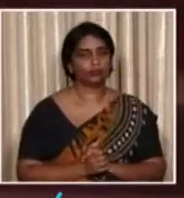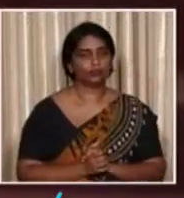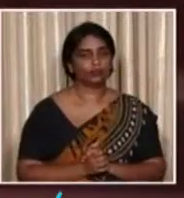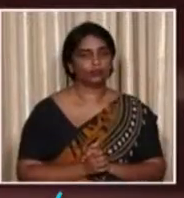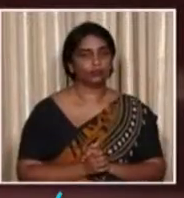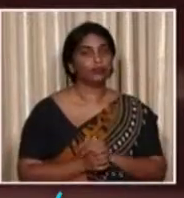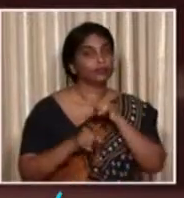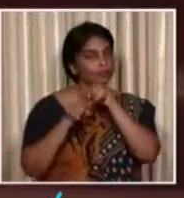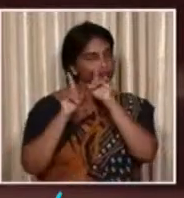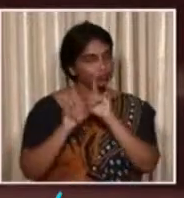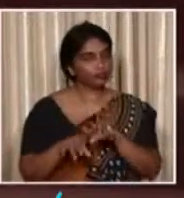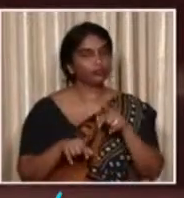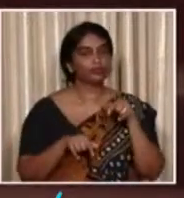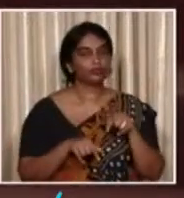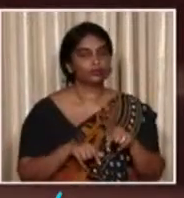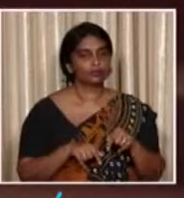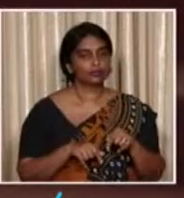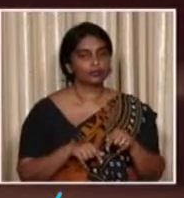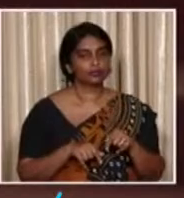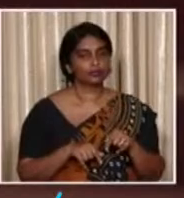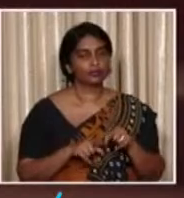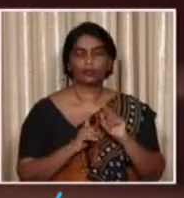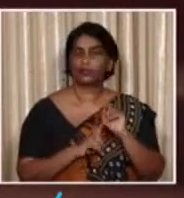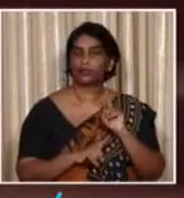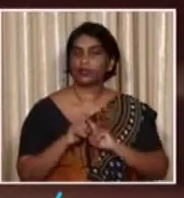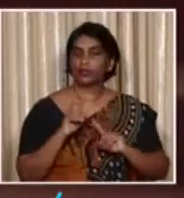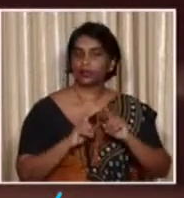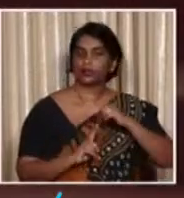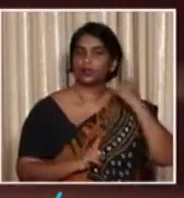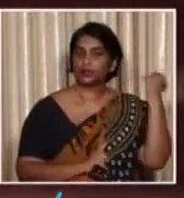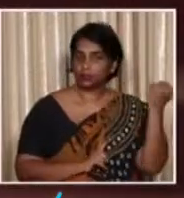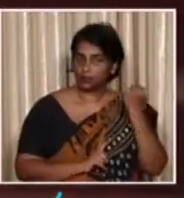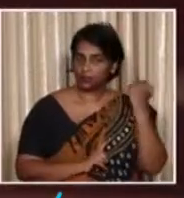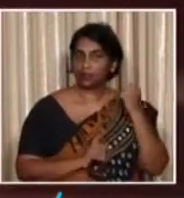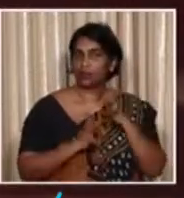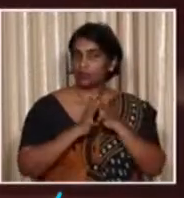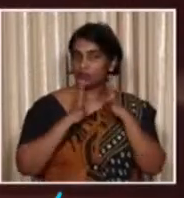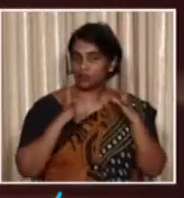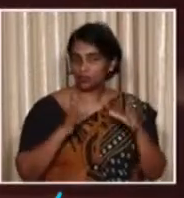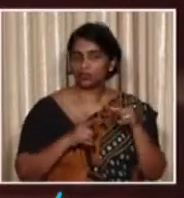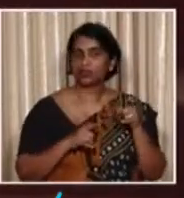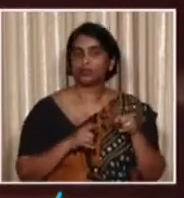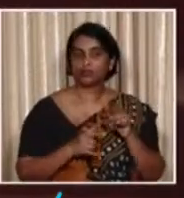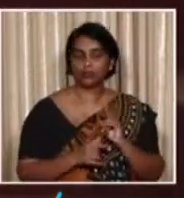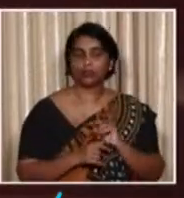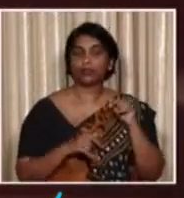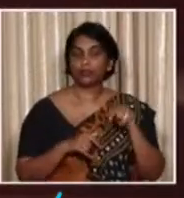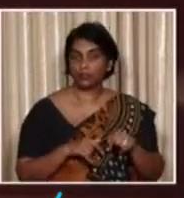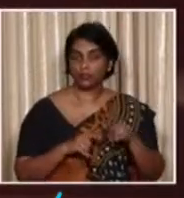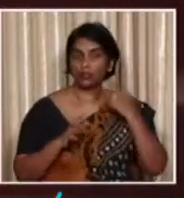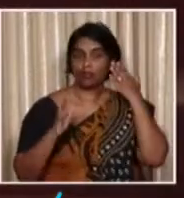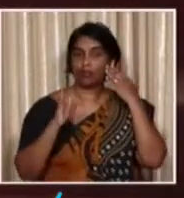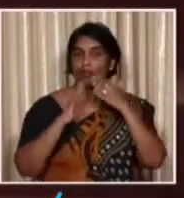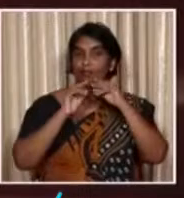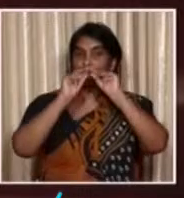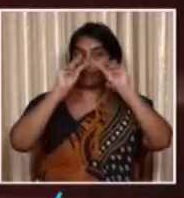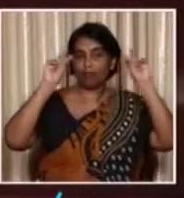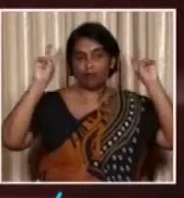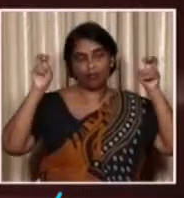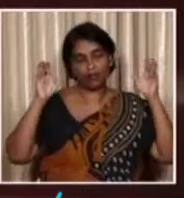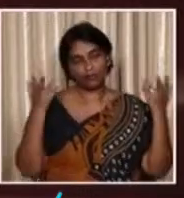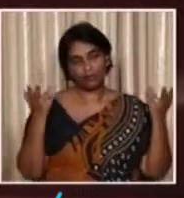Etuma Menma Ada Me Parliament Katakarapu Bodhenek Ada Tibena Matrukawa